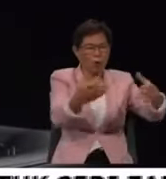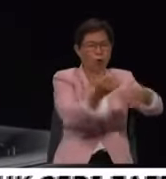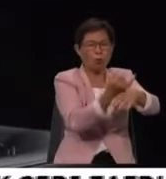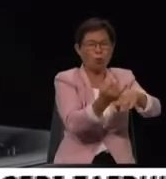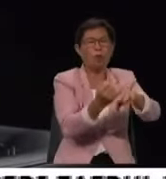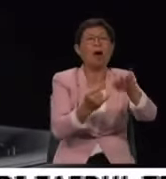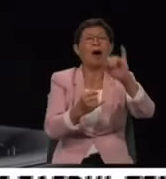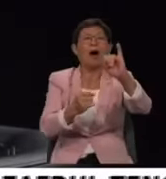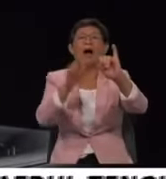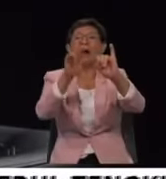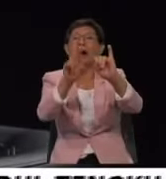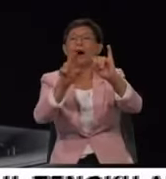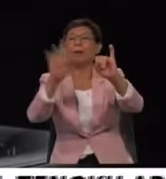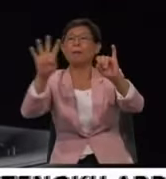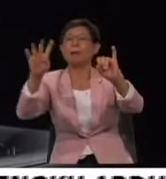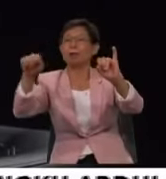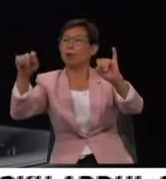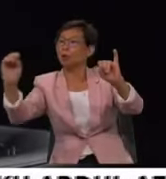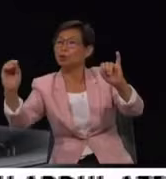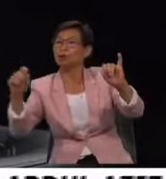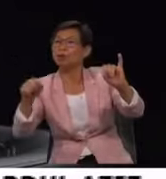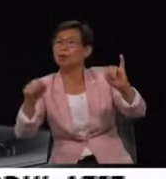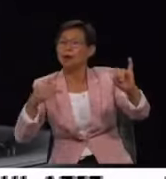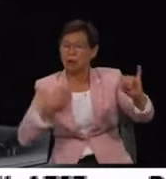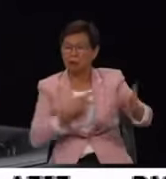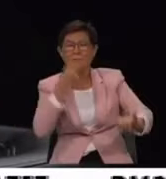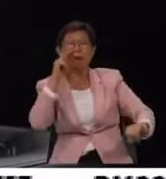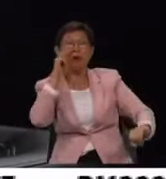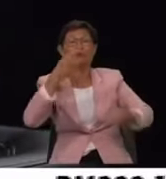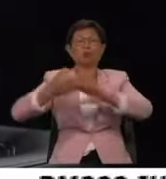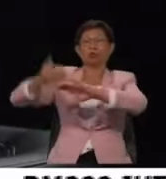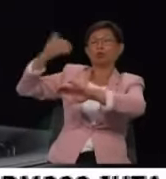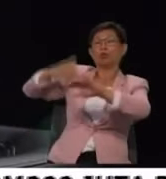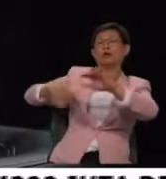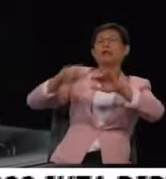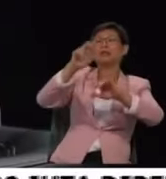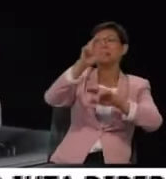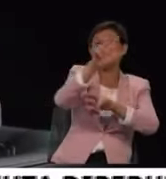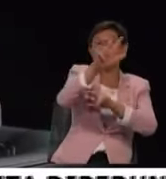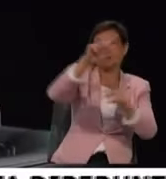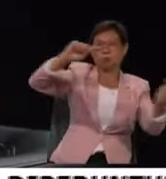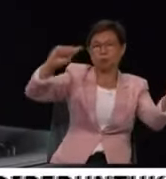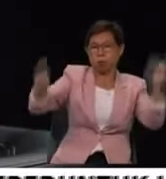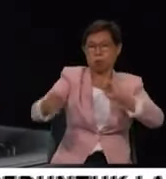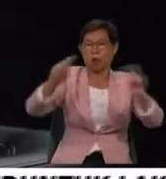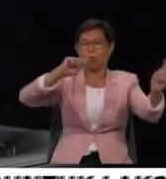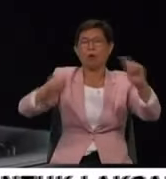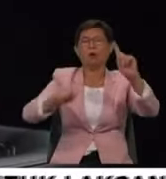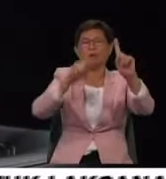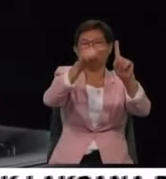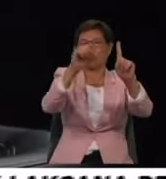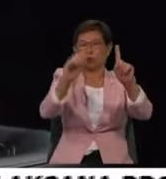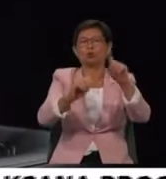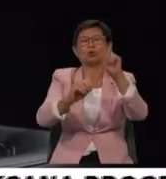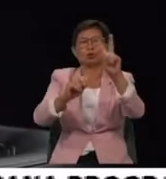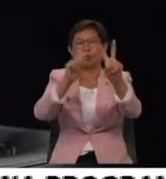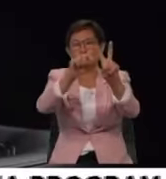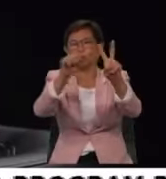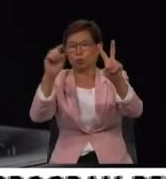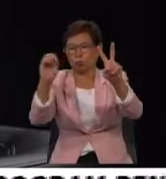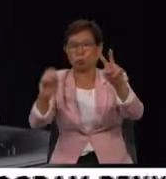revolusi 4.0 di mana kita pernah melihat sebelum ni tiga revolusi a revolusi 1.0 2.0 dan